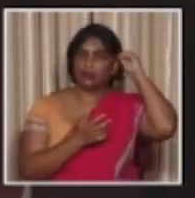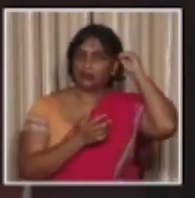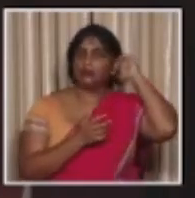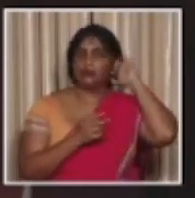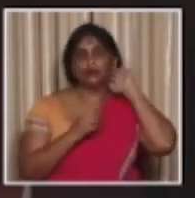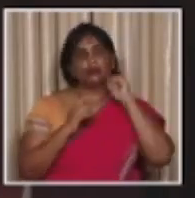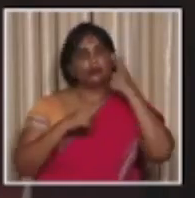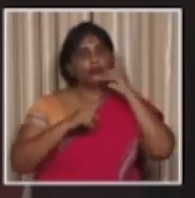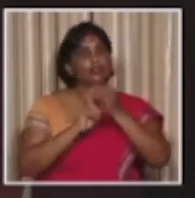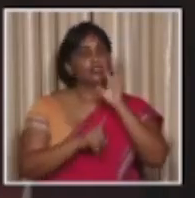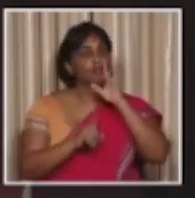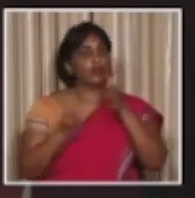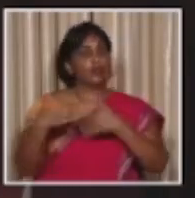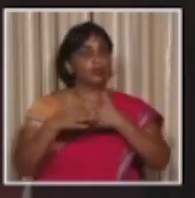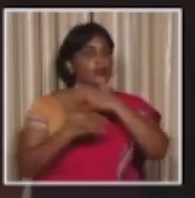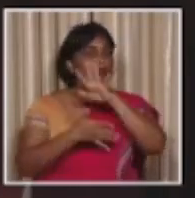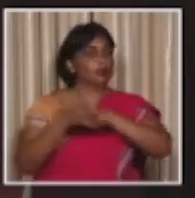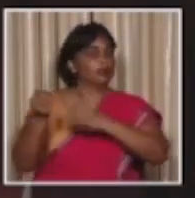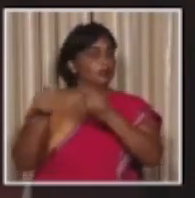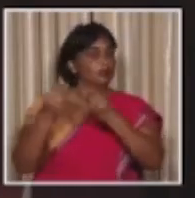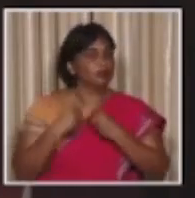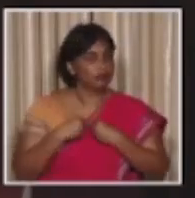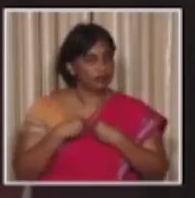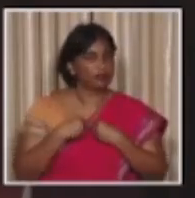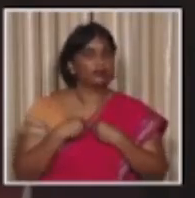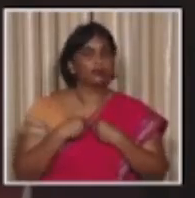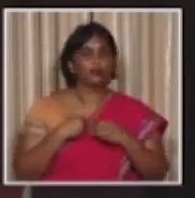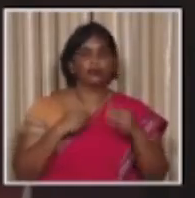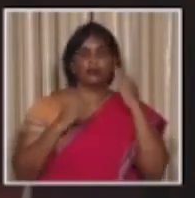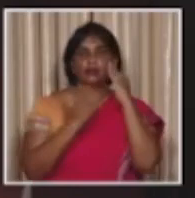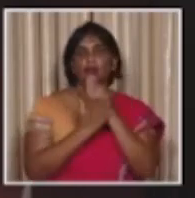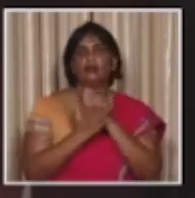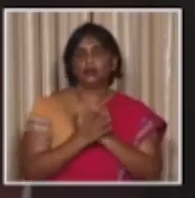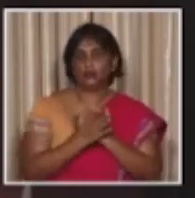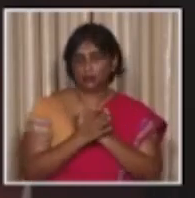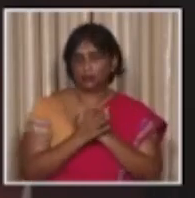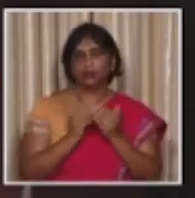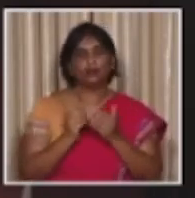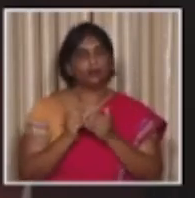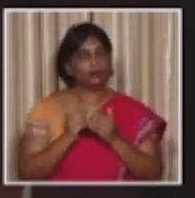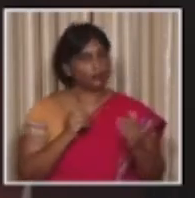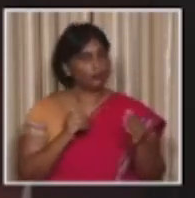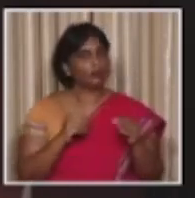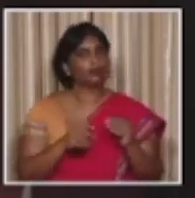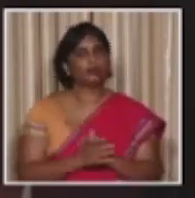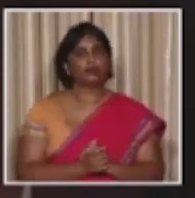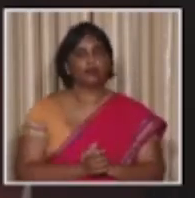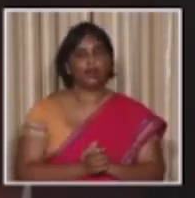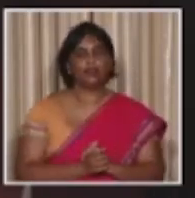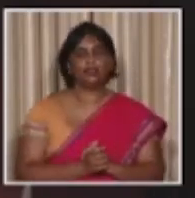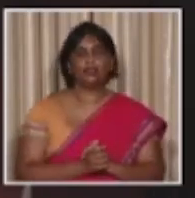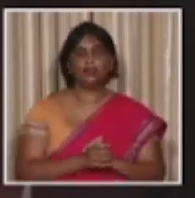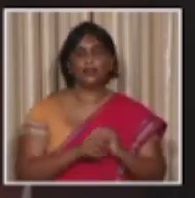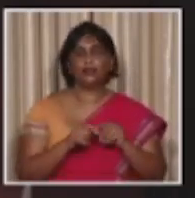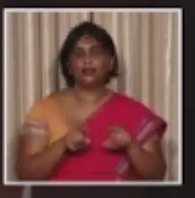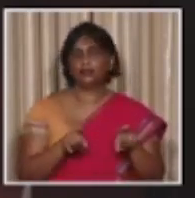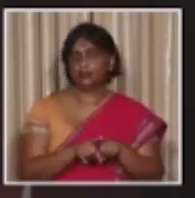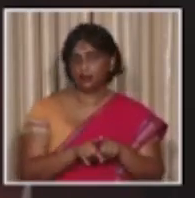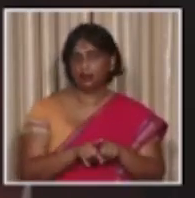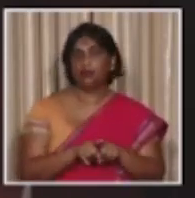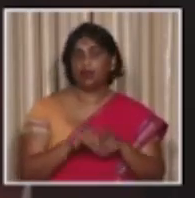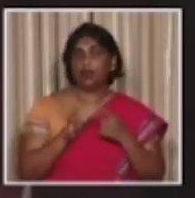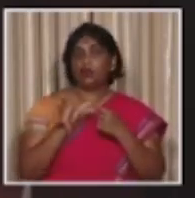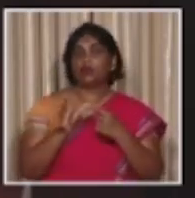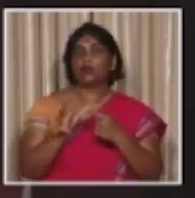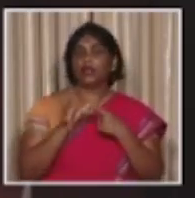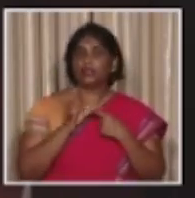ජනාධිපති කාර්යාලයෙන් ආවේ කැබිනට් පේපර් එක, මම ඒක අත්සන් කරලා දුන්නලු. මං අහන්නේ එහෙම කරන්න දැමතිවරු ඉන්නේ. ඉතින් මේක ගැන උත්තරයක්